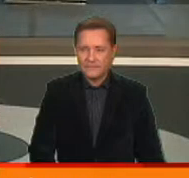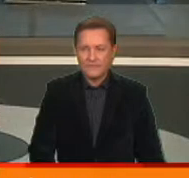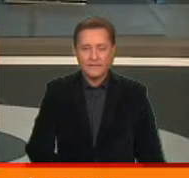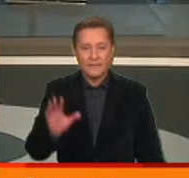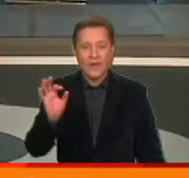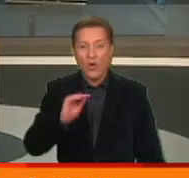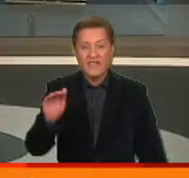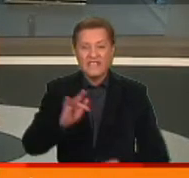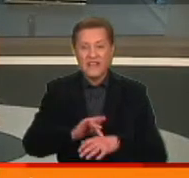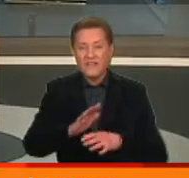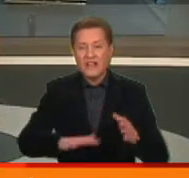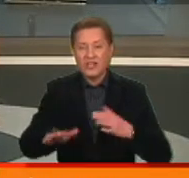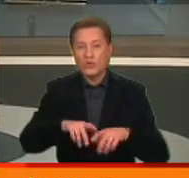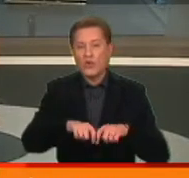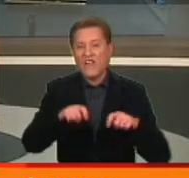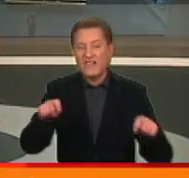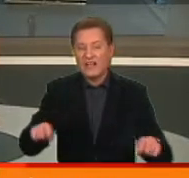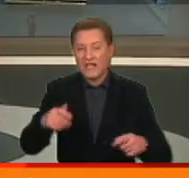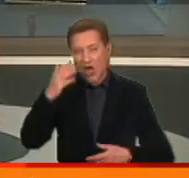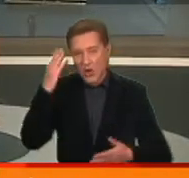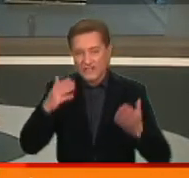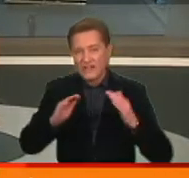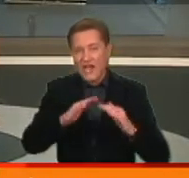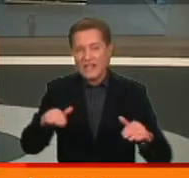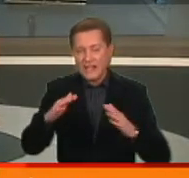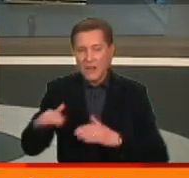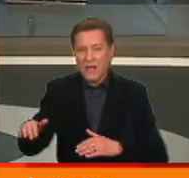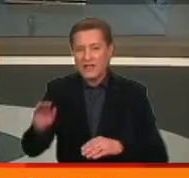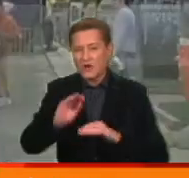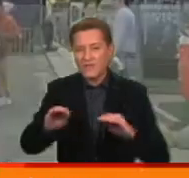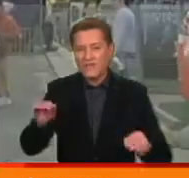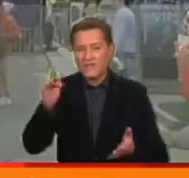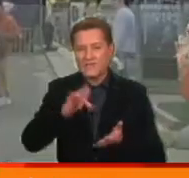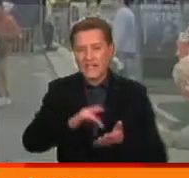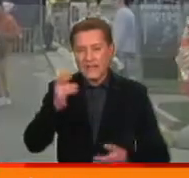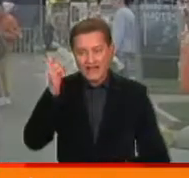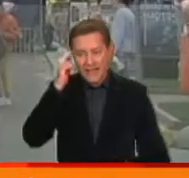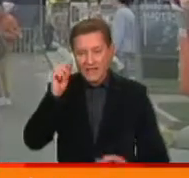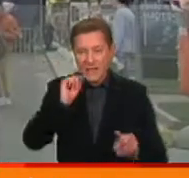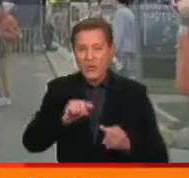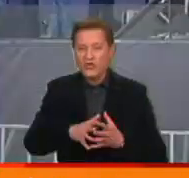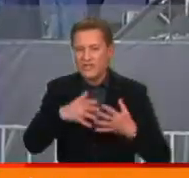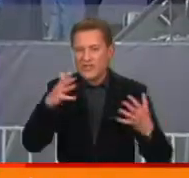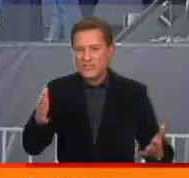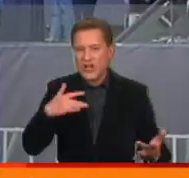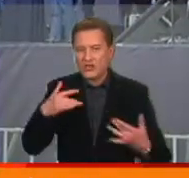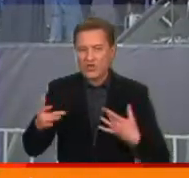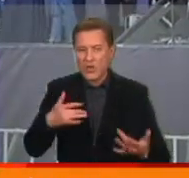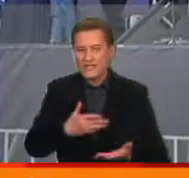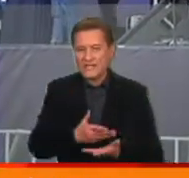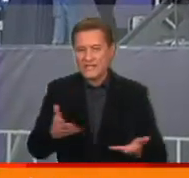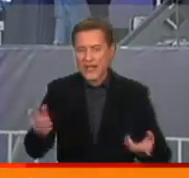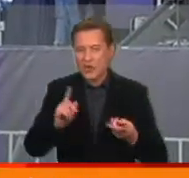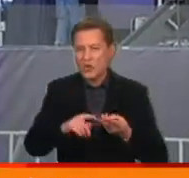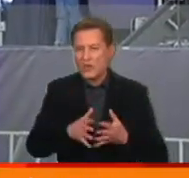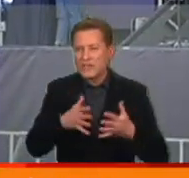Офіційно фан-зона Євробачення відкрито. Розважальні намети розташувалися в самому центрі Києва навпроти величезної сцени, другої за